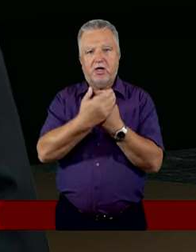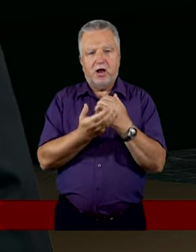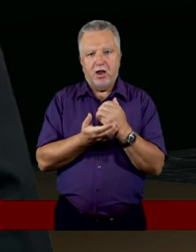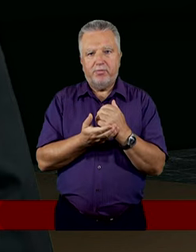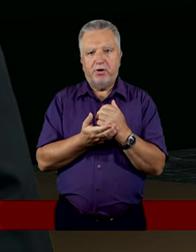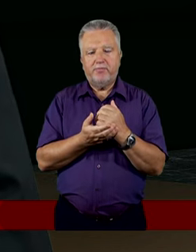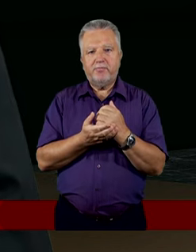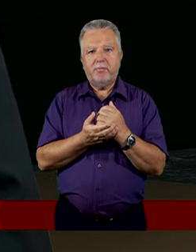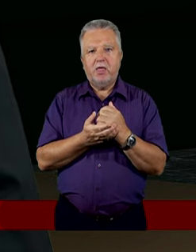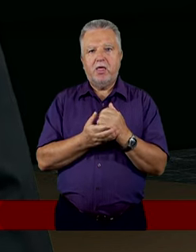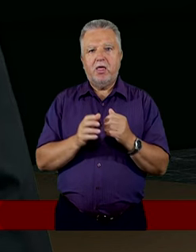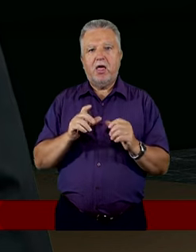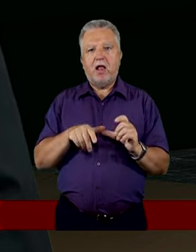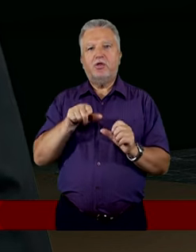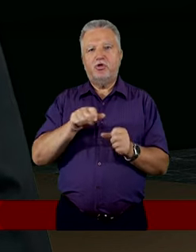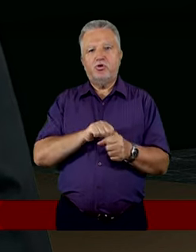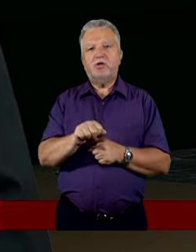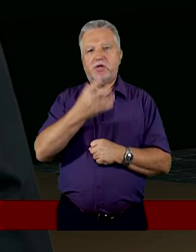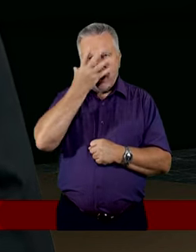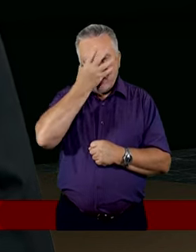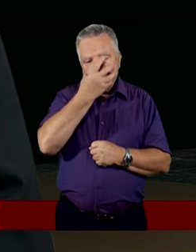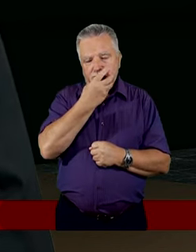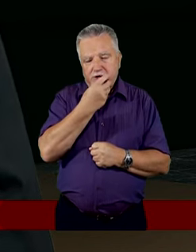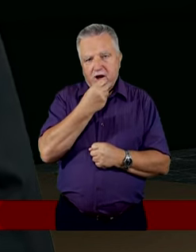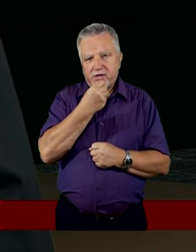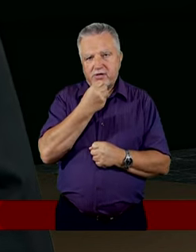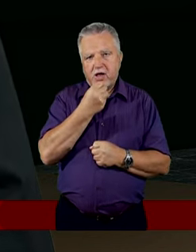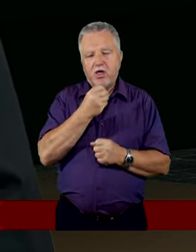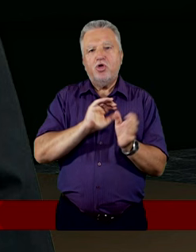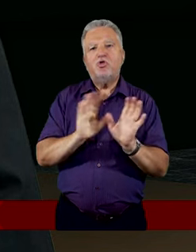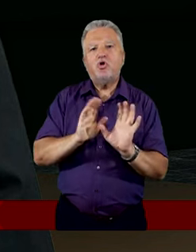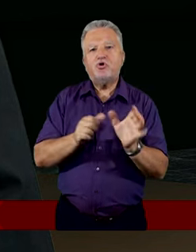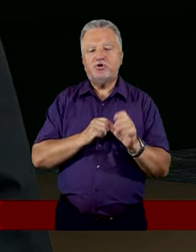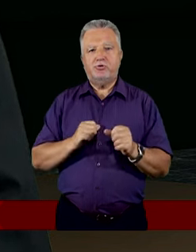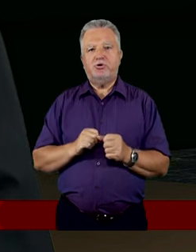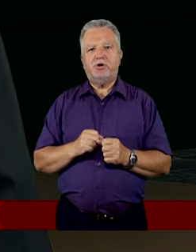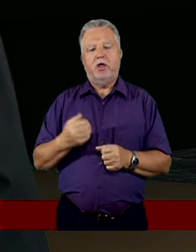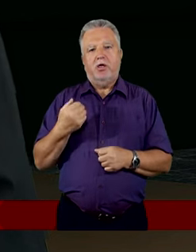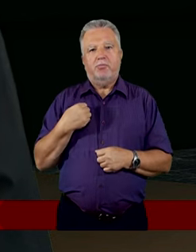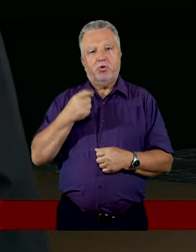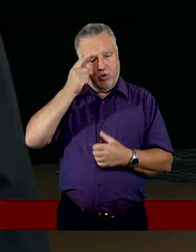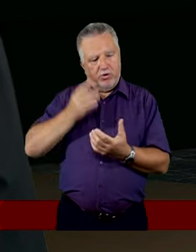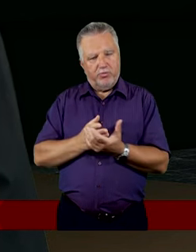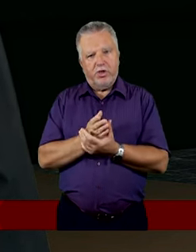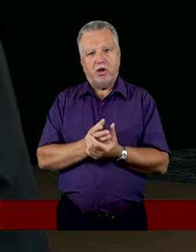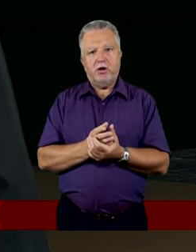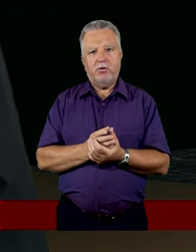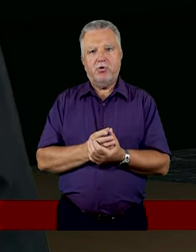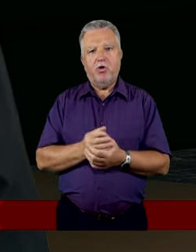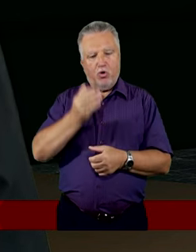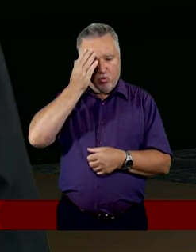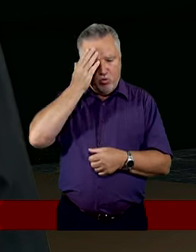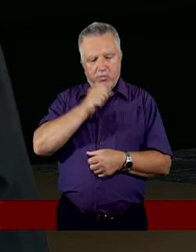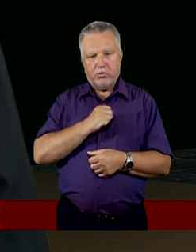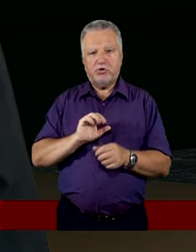karmił. Tylko to jest ilustracja tego, że dbał, że był roztropnym i wiernym, czyli po prostu umiał się troszczyć